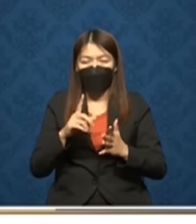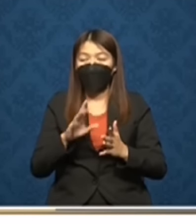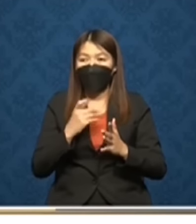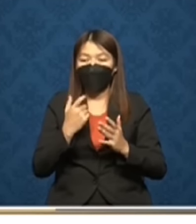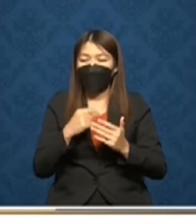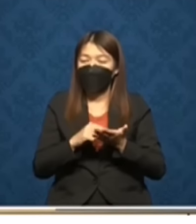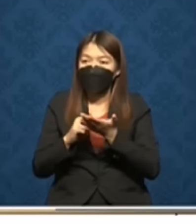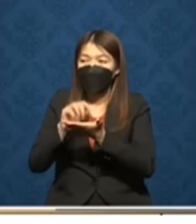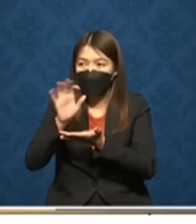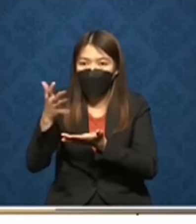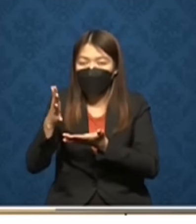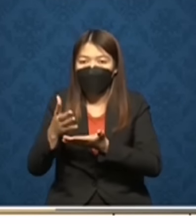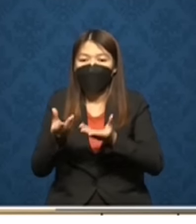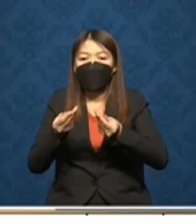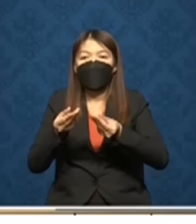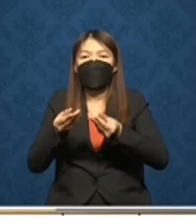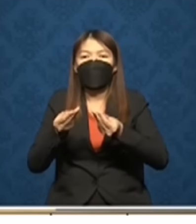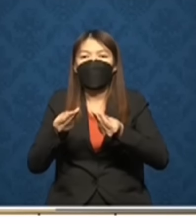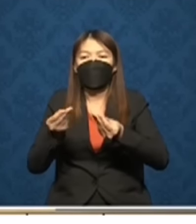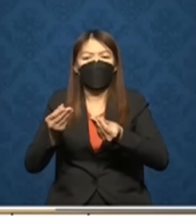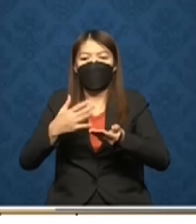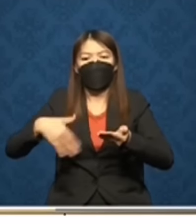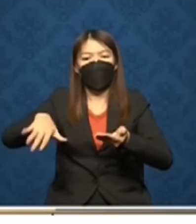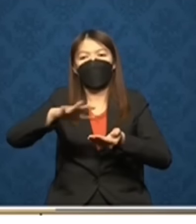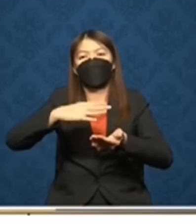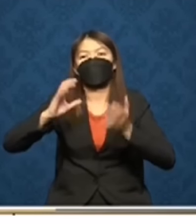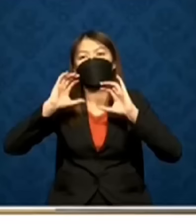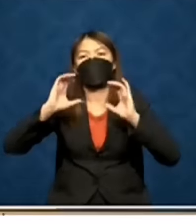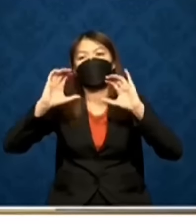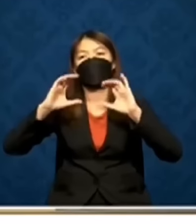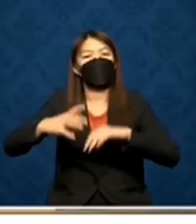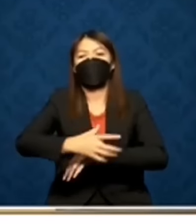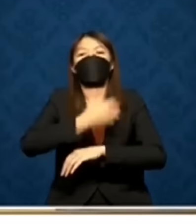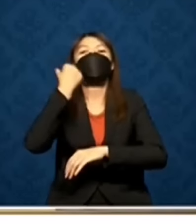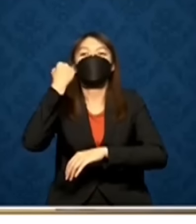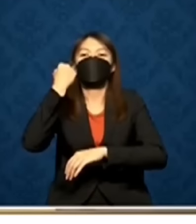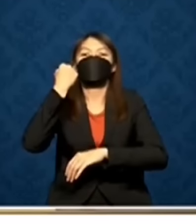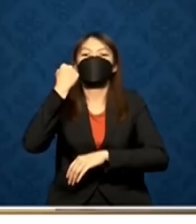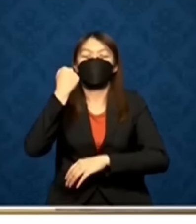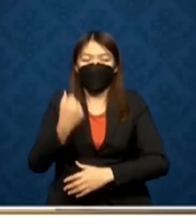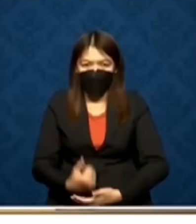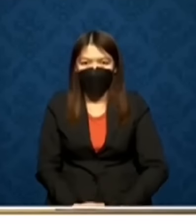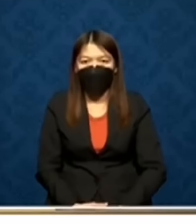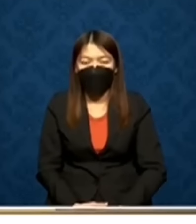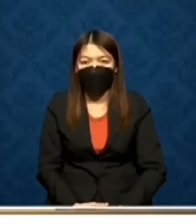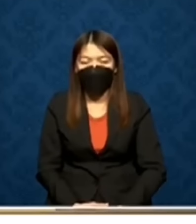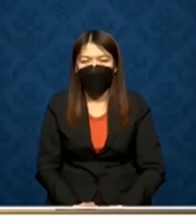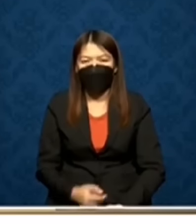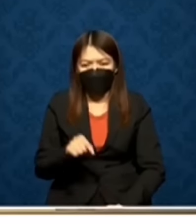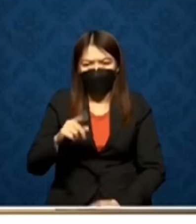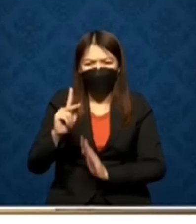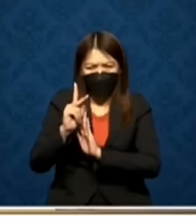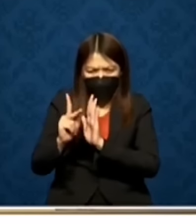ยที่ทั้งหมดเป็นที่อุทยานการพิสูจน์จบไปทั้งที่เรามีกฎหม